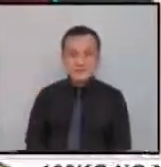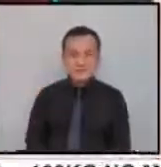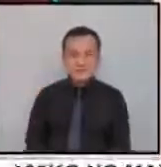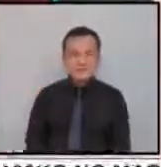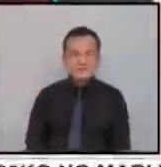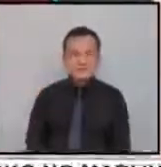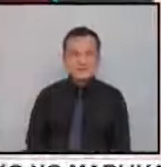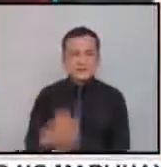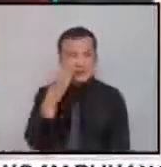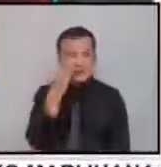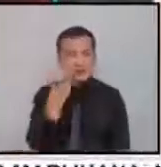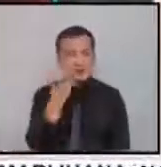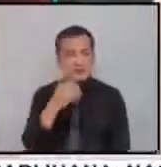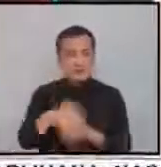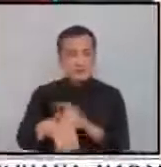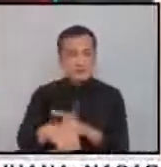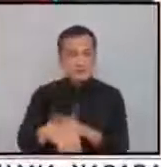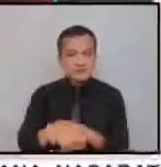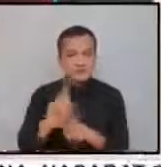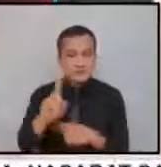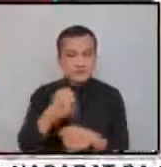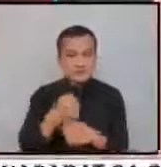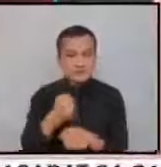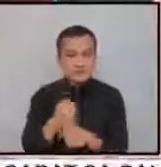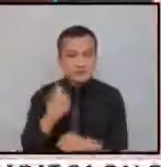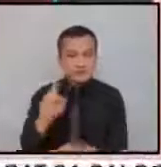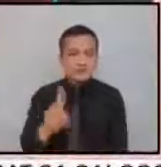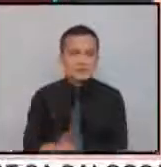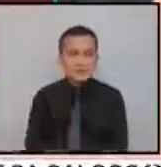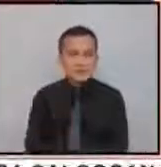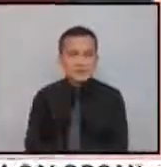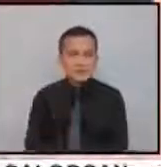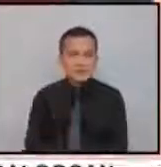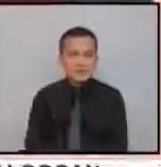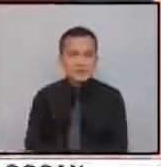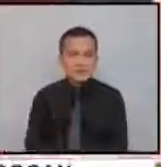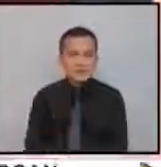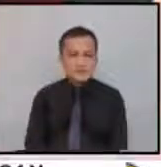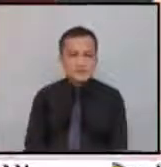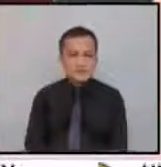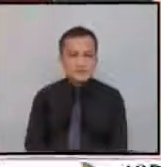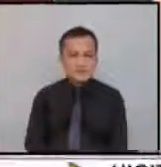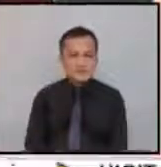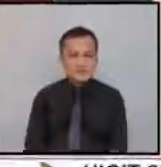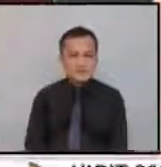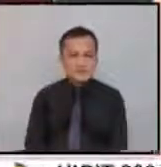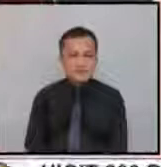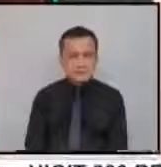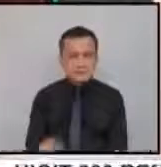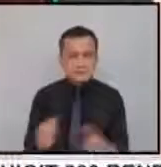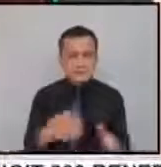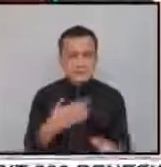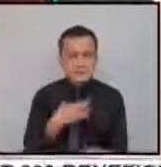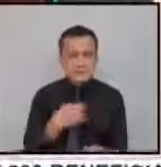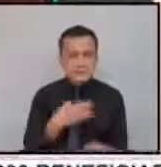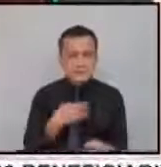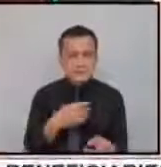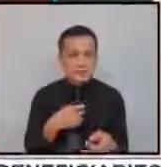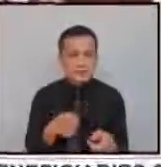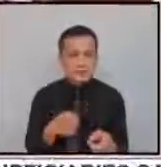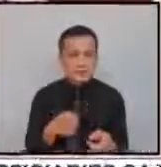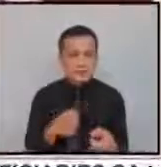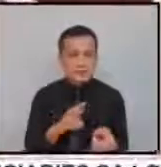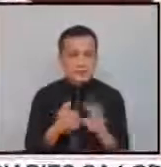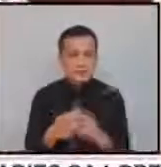pa tayo ng isa. Gawa pa kami isa. Tapos ito, may white version din, oh. May white version tayo. Okay. I love it.